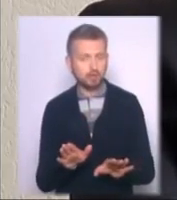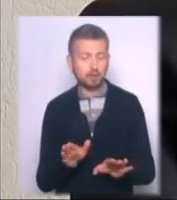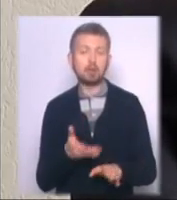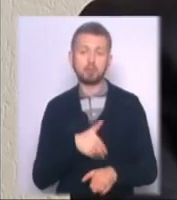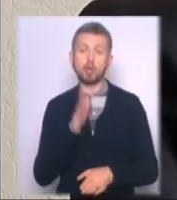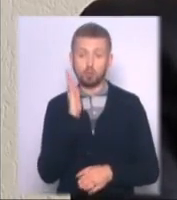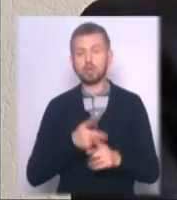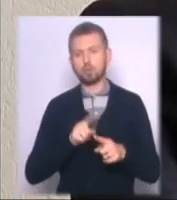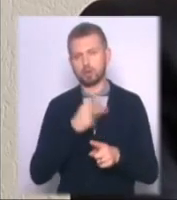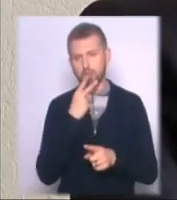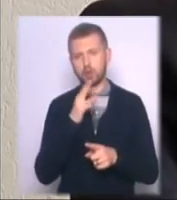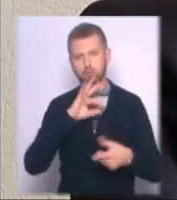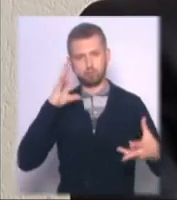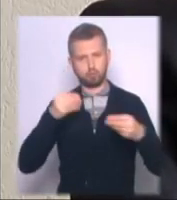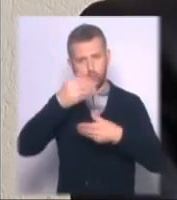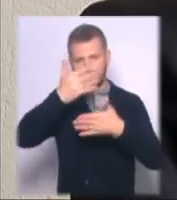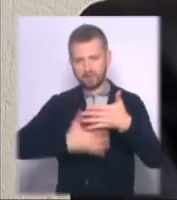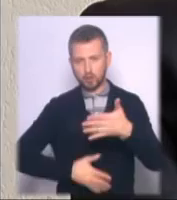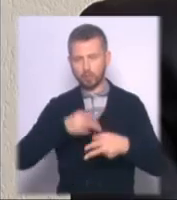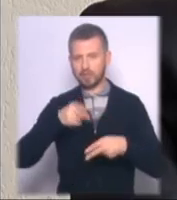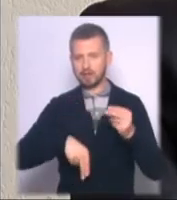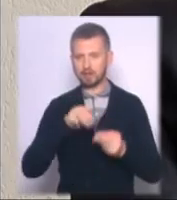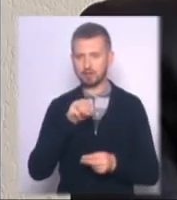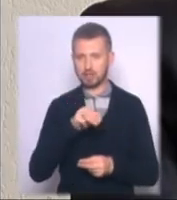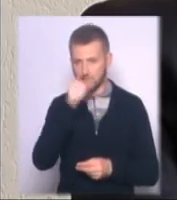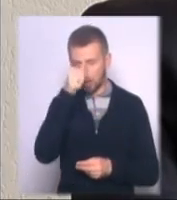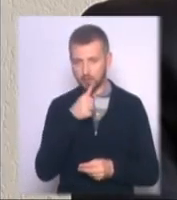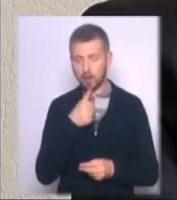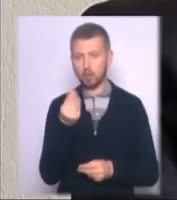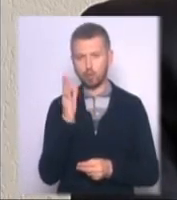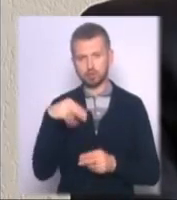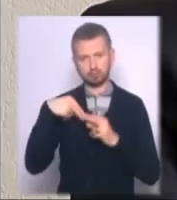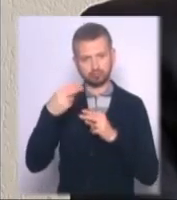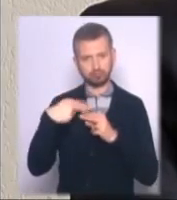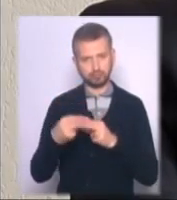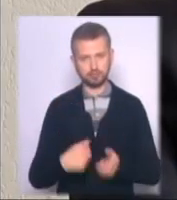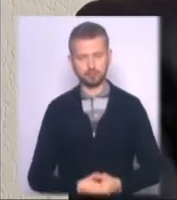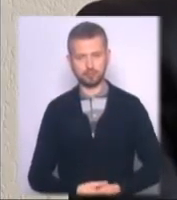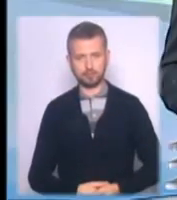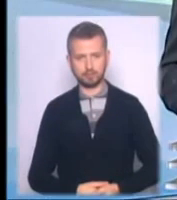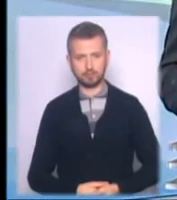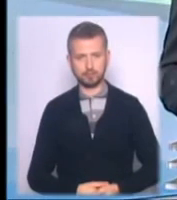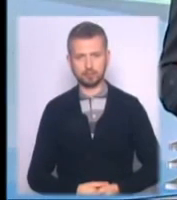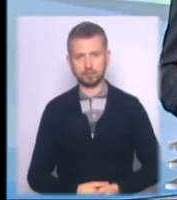будемо це бачити по звіту в кінці травня, і також їм кошти будуть всі відповідно повернуті.